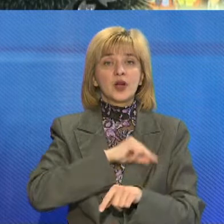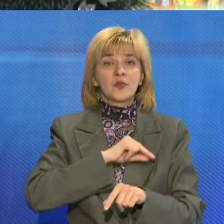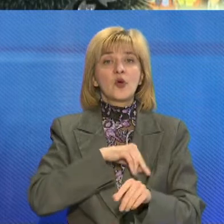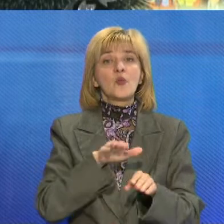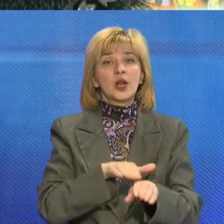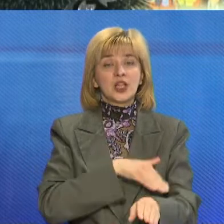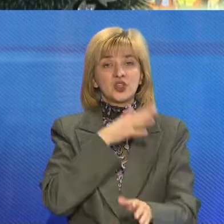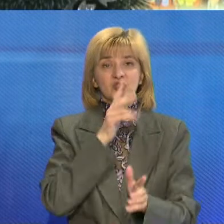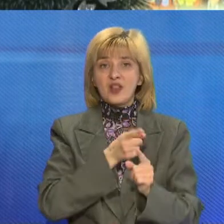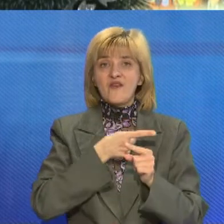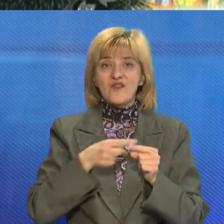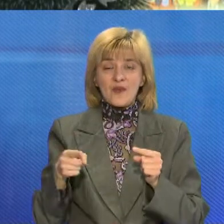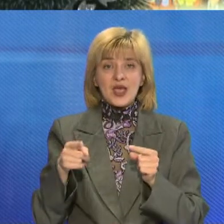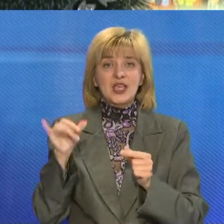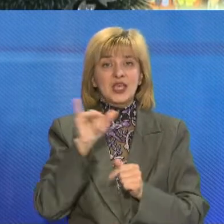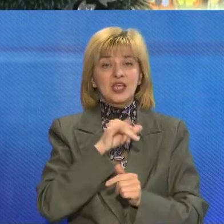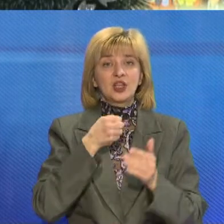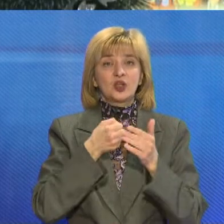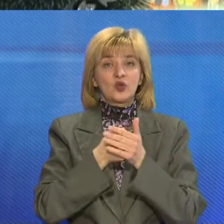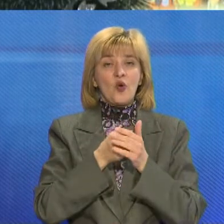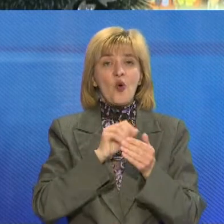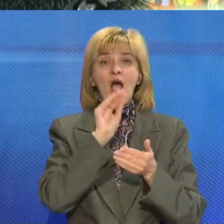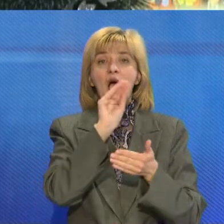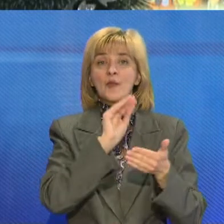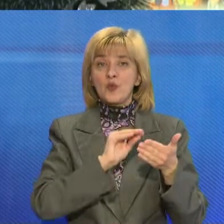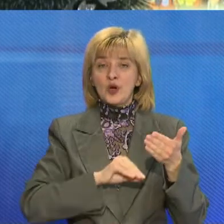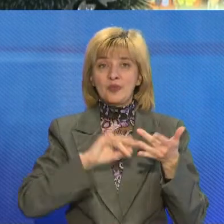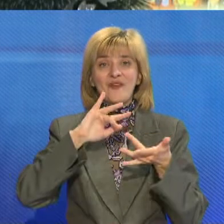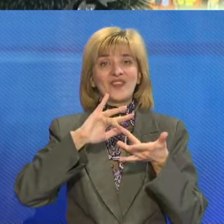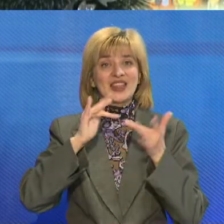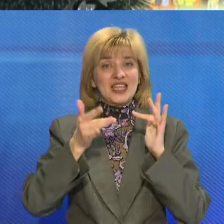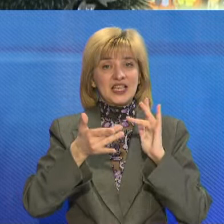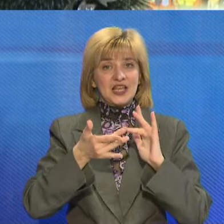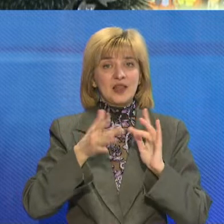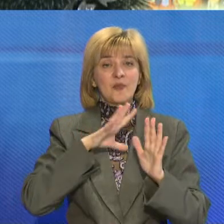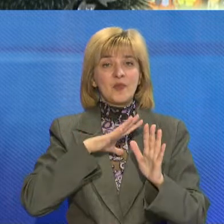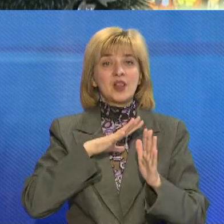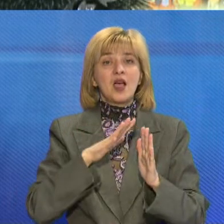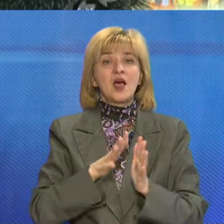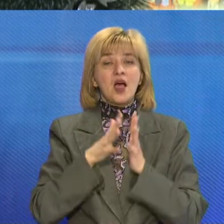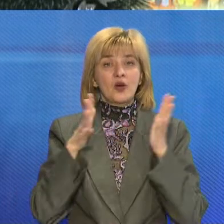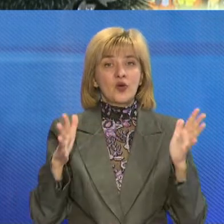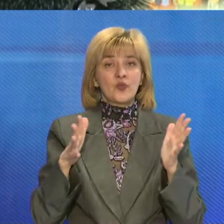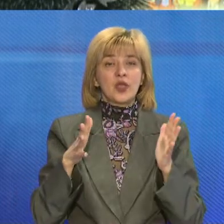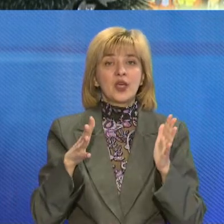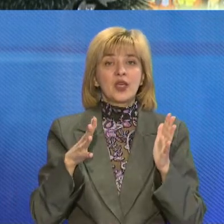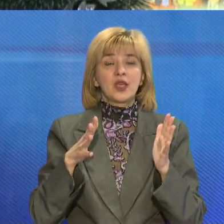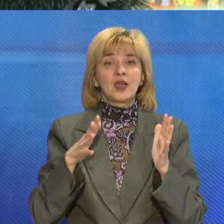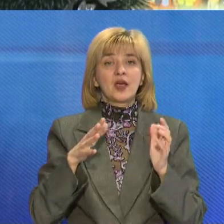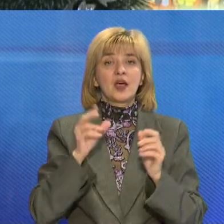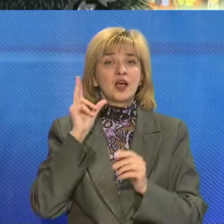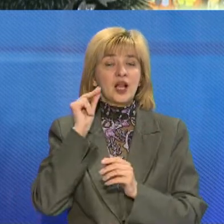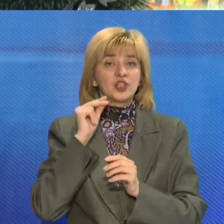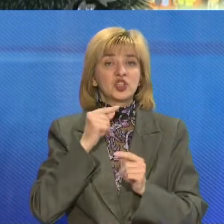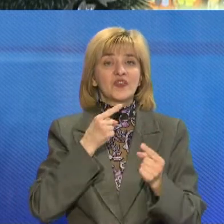продолжительное время, и еще до опубликования в сети интернет-проекта проводилось огромное количество диалоговых площадок, встреч